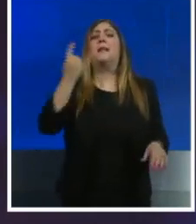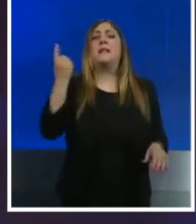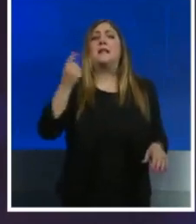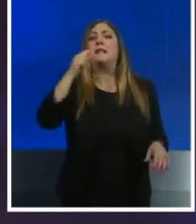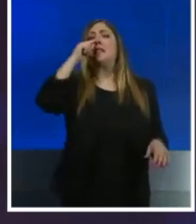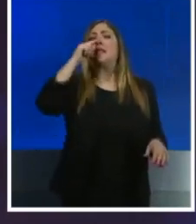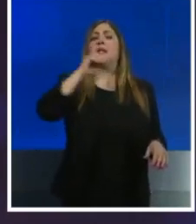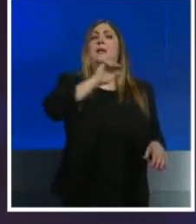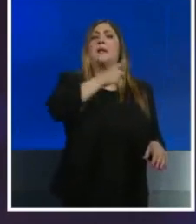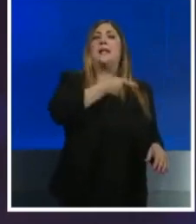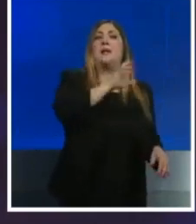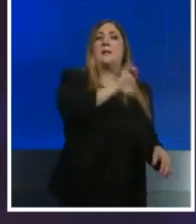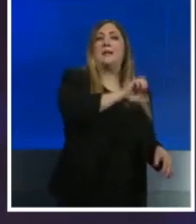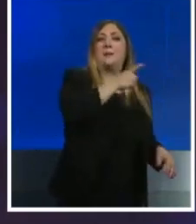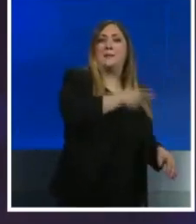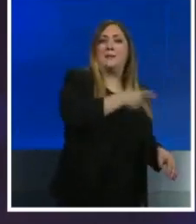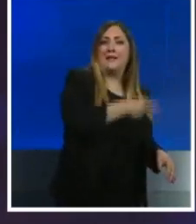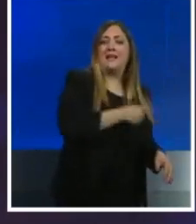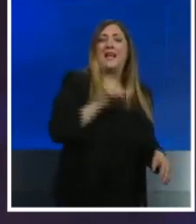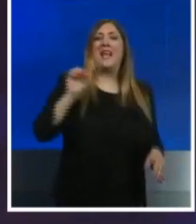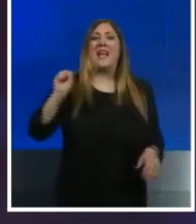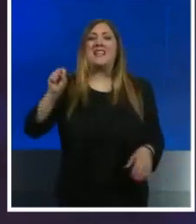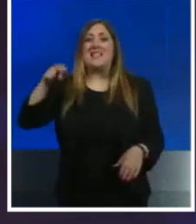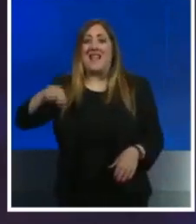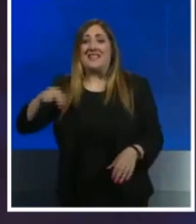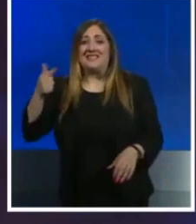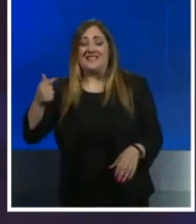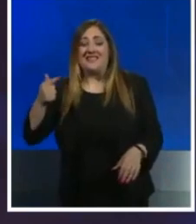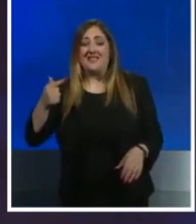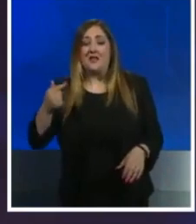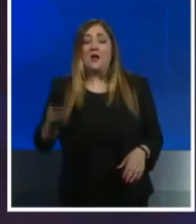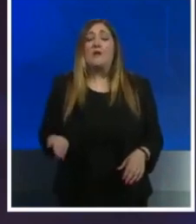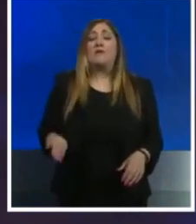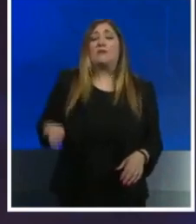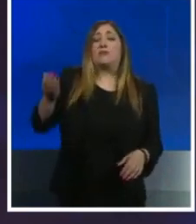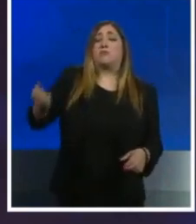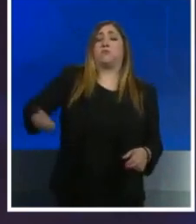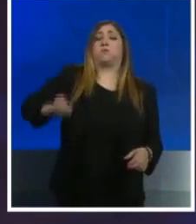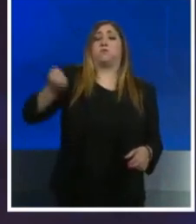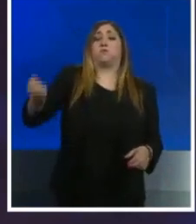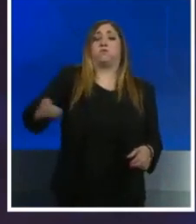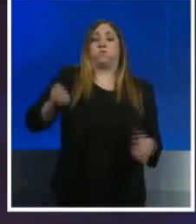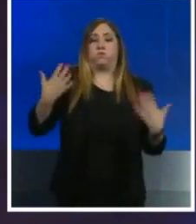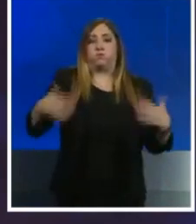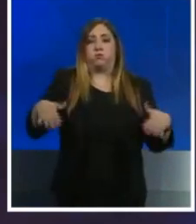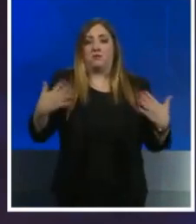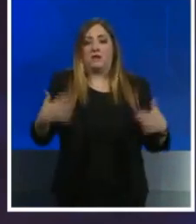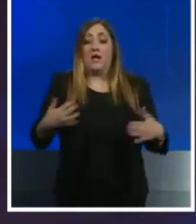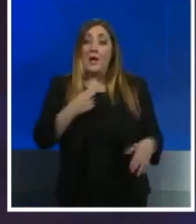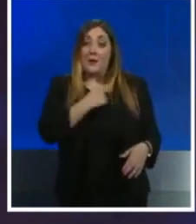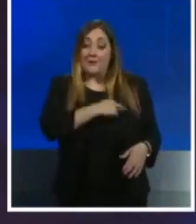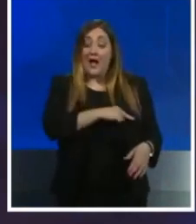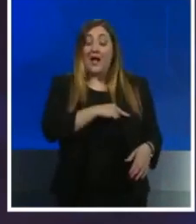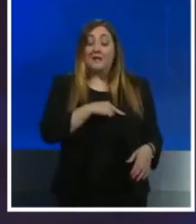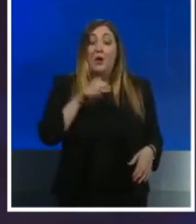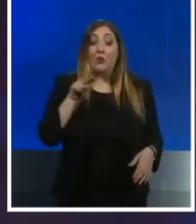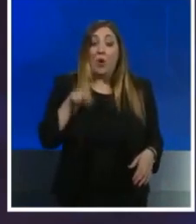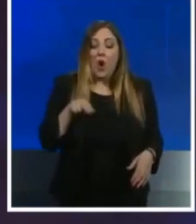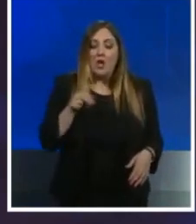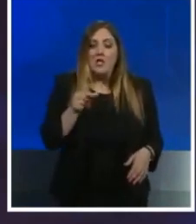l-SND għan dom-dominju totali. għan kif Malta għzira ċkejkna